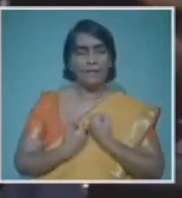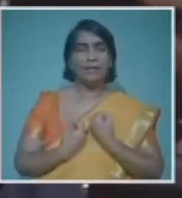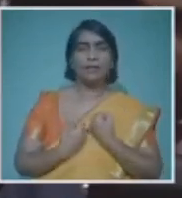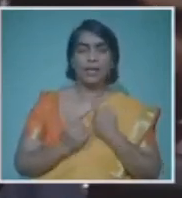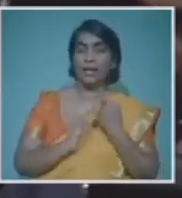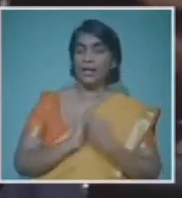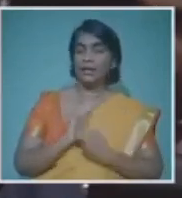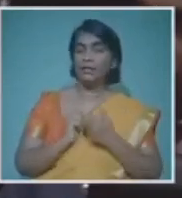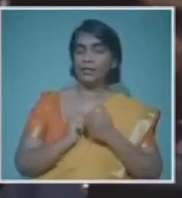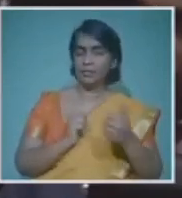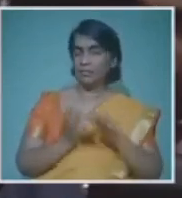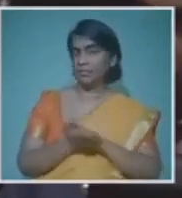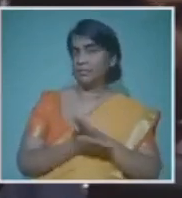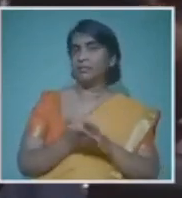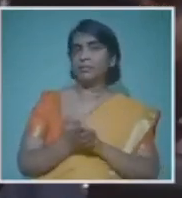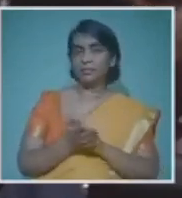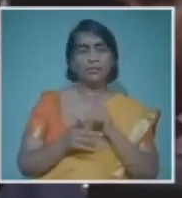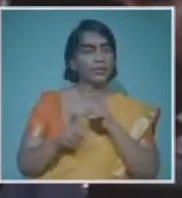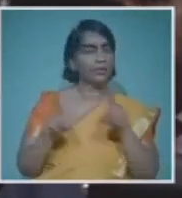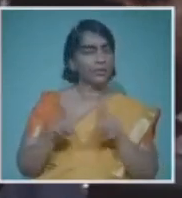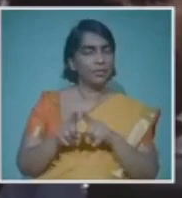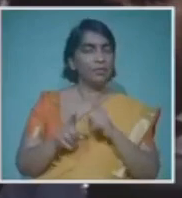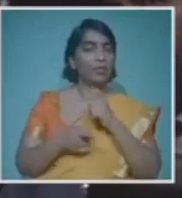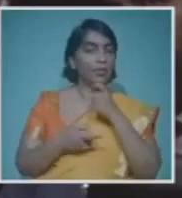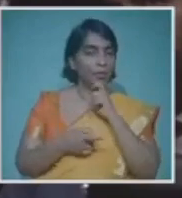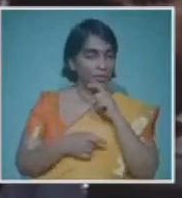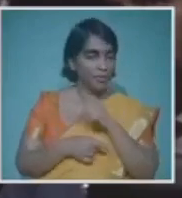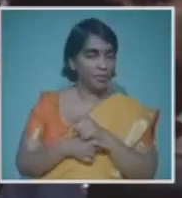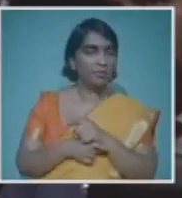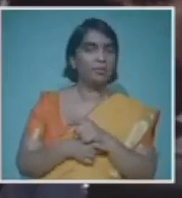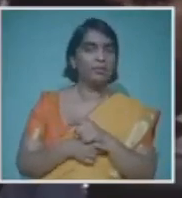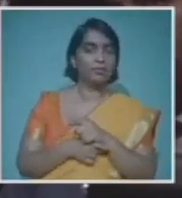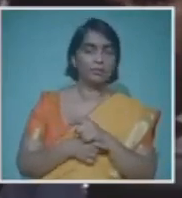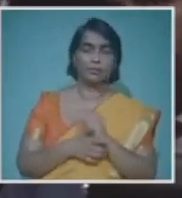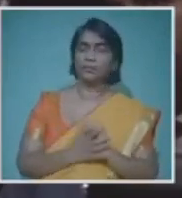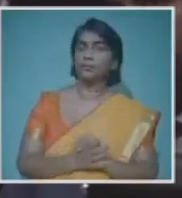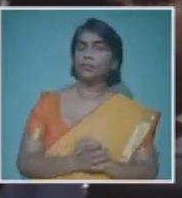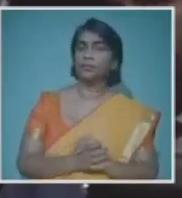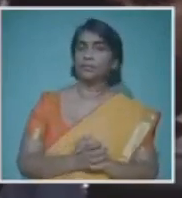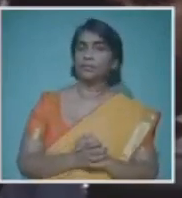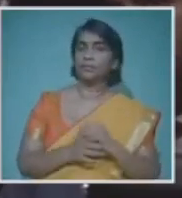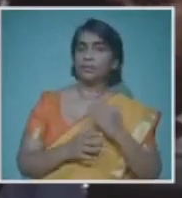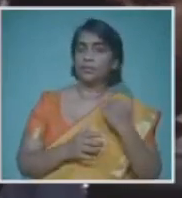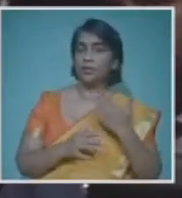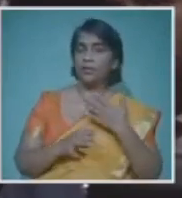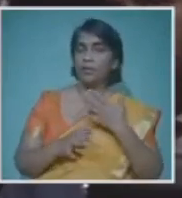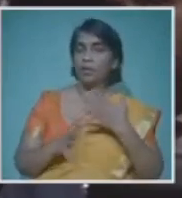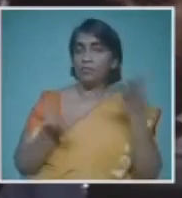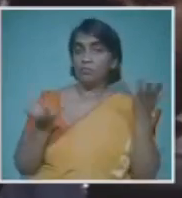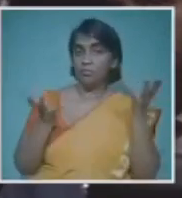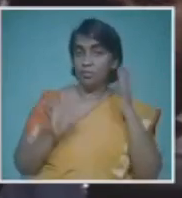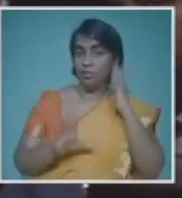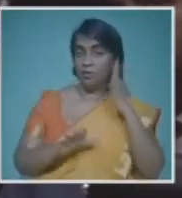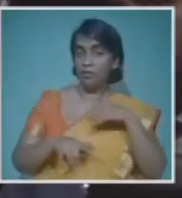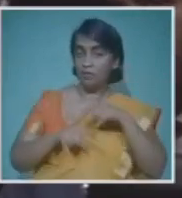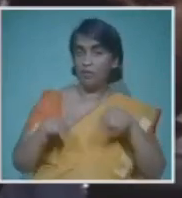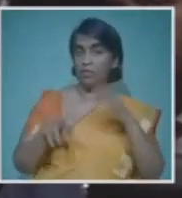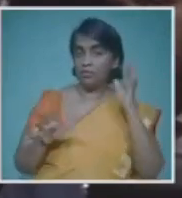නීතිය ක්‍රියාත්මක කරා. ඒ වගේම අධිකරණේ රෙකෝඩ් රූම්ස් වලට ගබඩා කාමරවලට